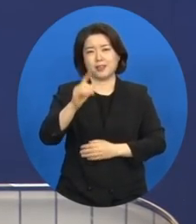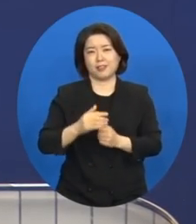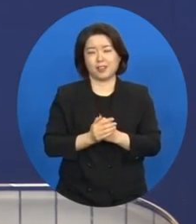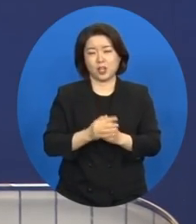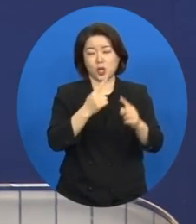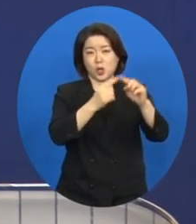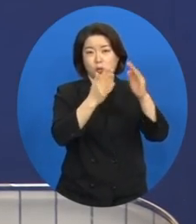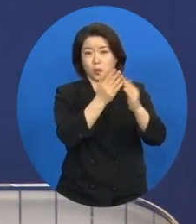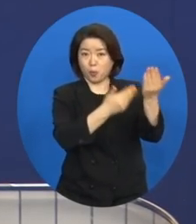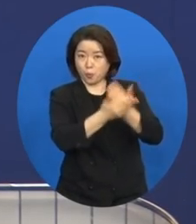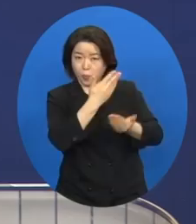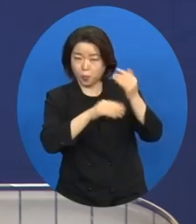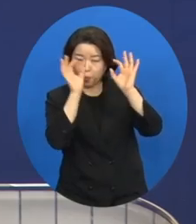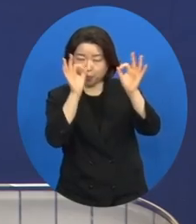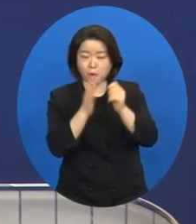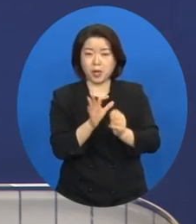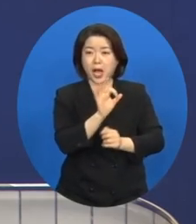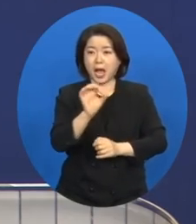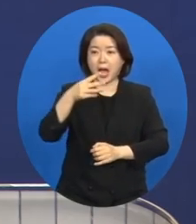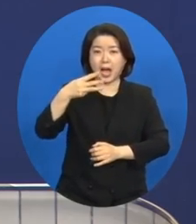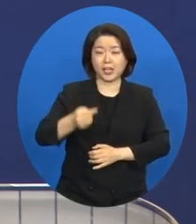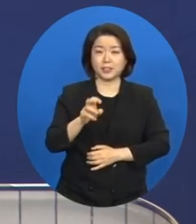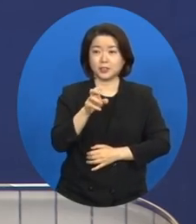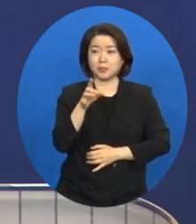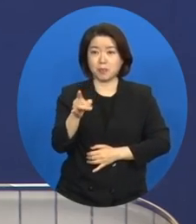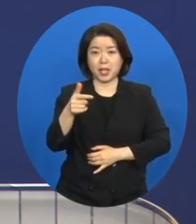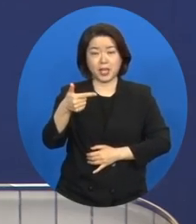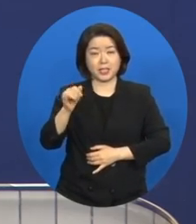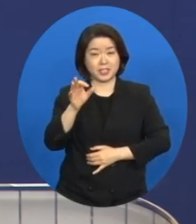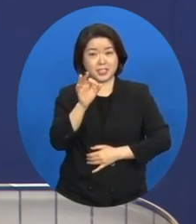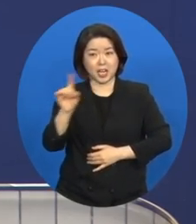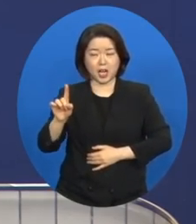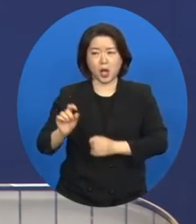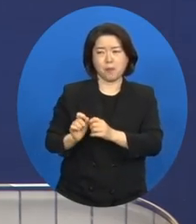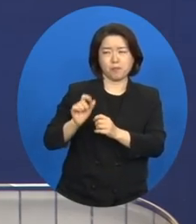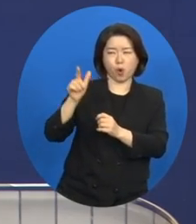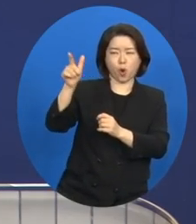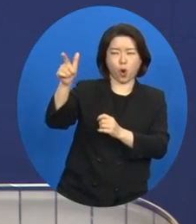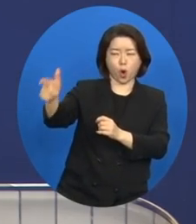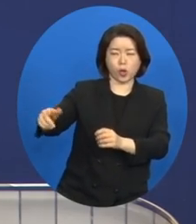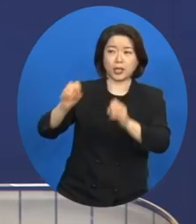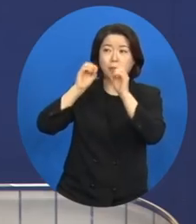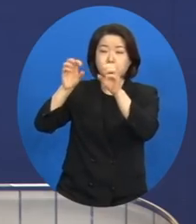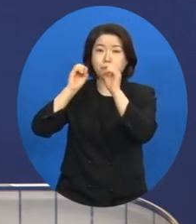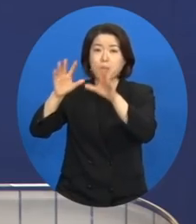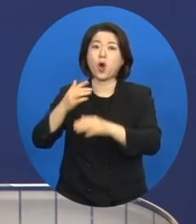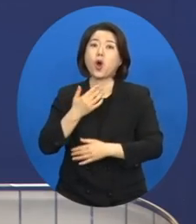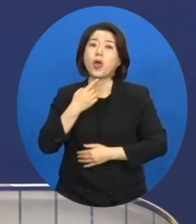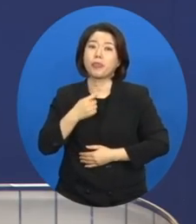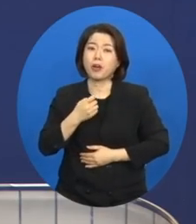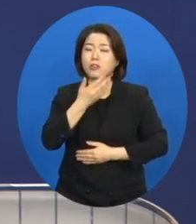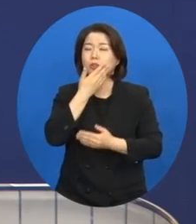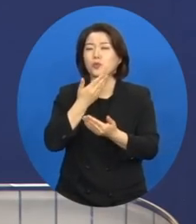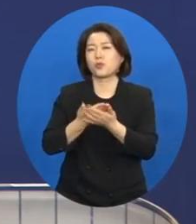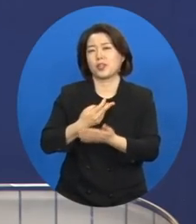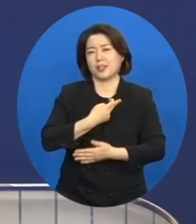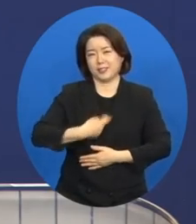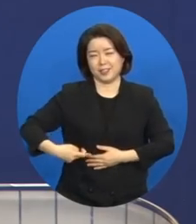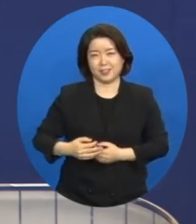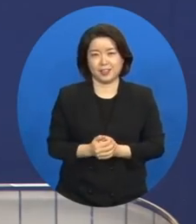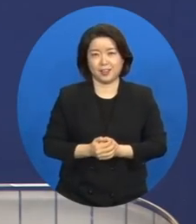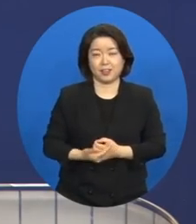전승에 의하면 아르메니아라고 하는 멀리 있는 지역까지도 복음을 전했던 바로 귀한 제자였습니다. 그러나